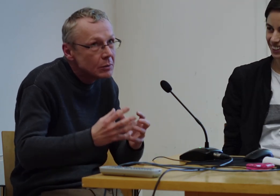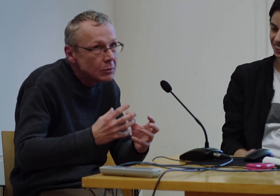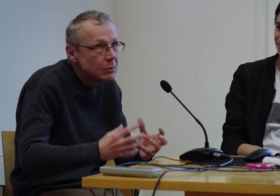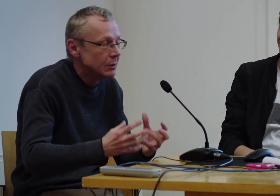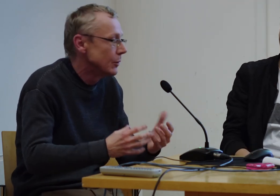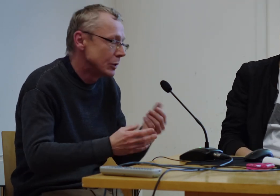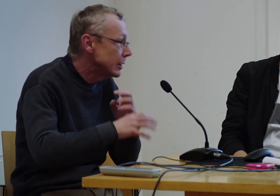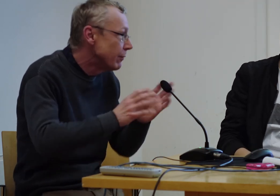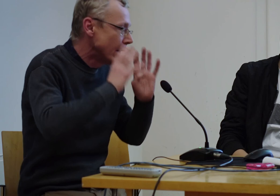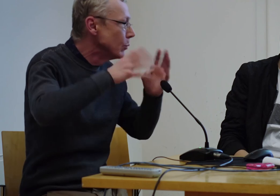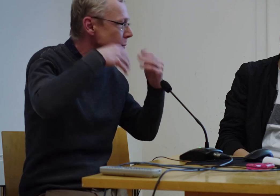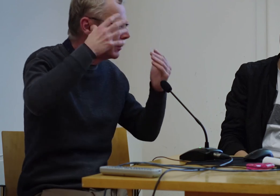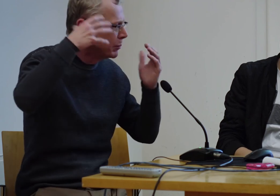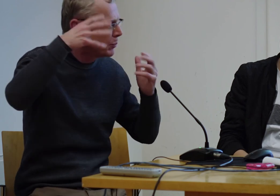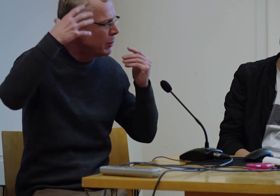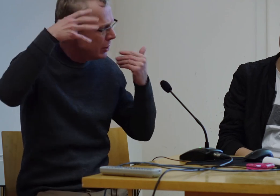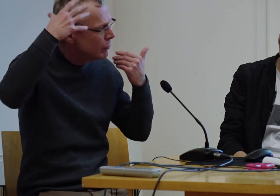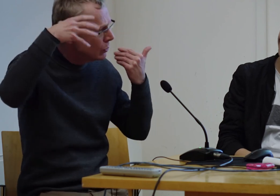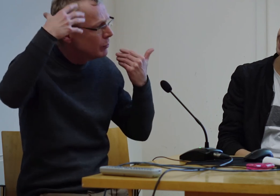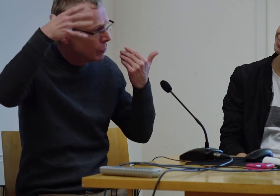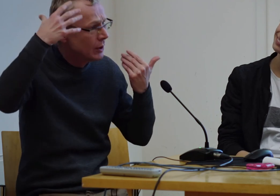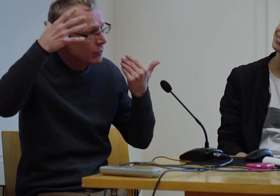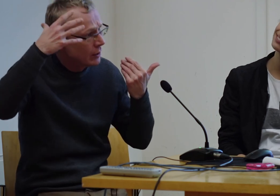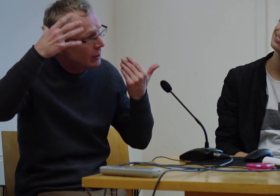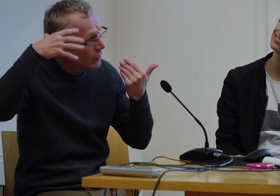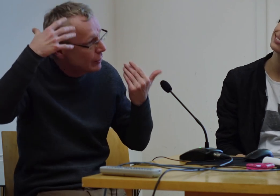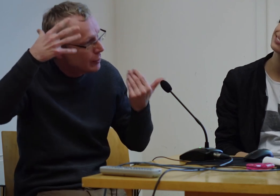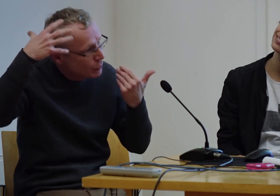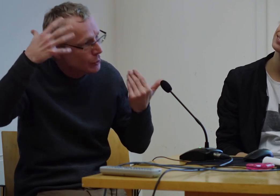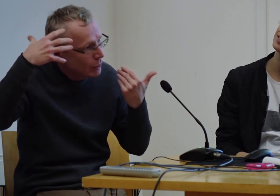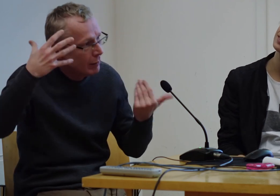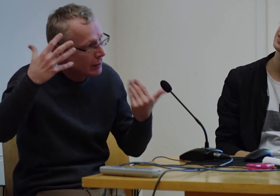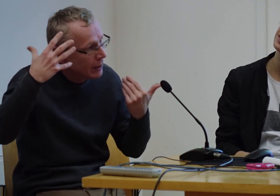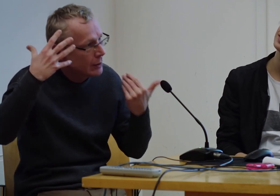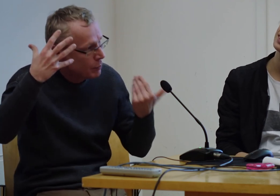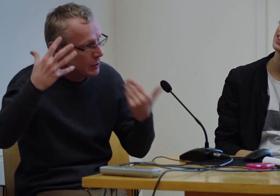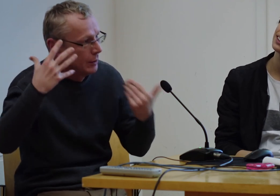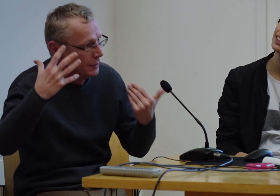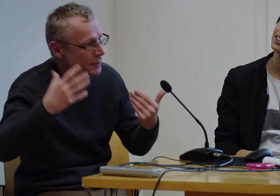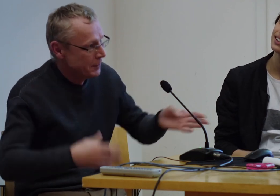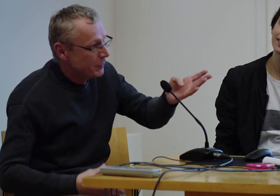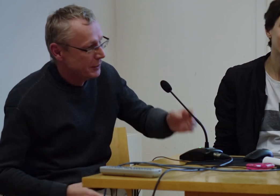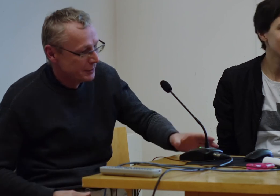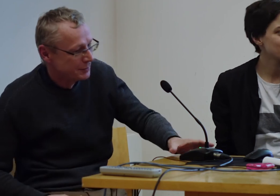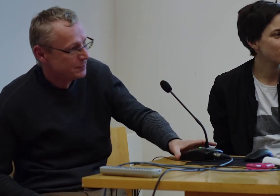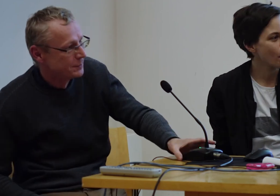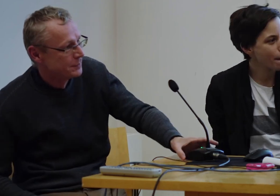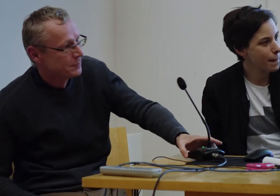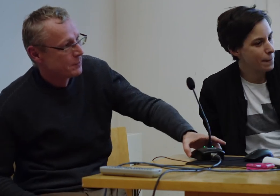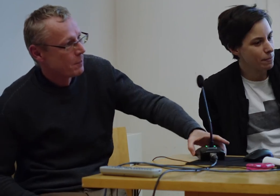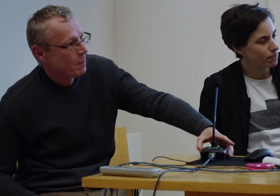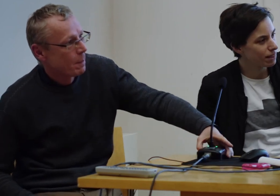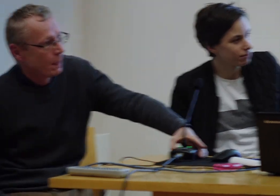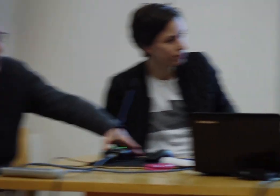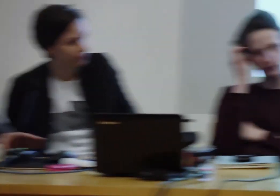jako, jo, to teďka fakt jako přemýšlím o tom o strategicky, jestli prostě to dává nějaký smysl. Já právě si myslím, jestli